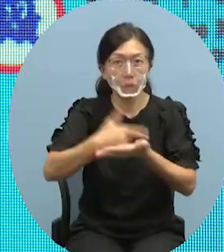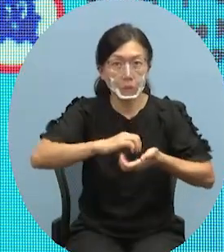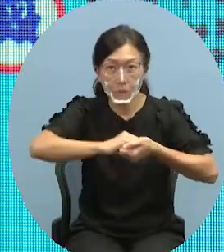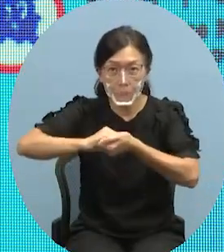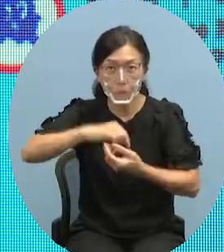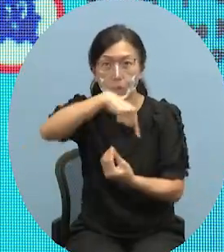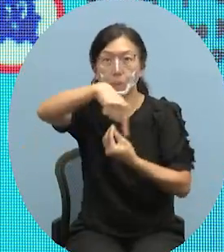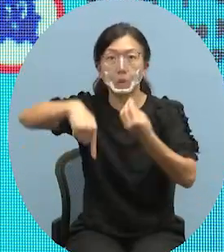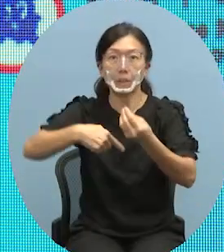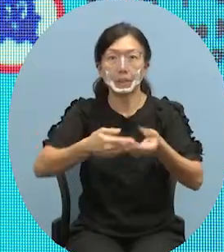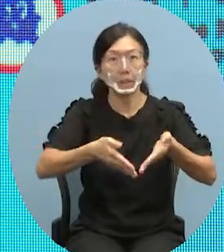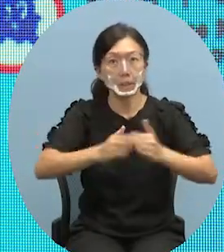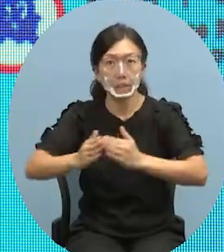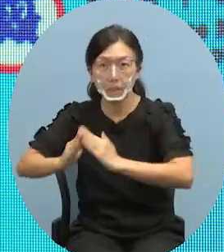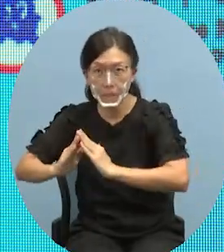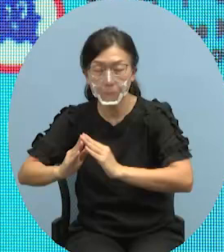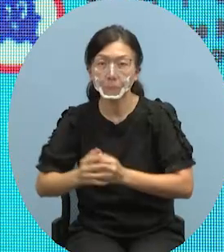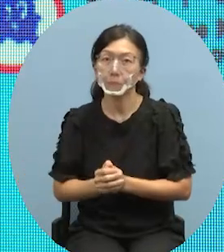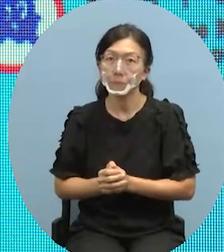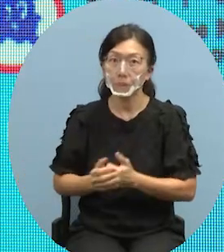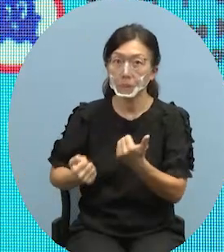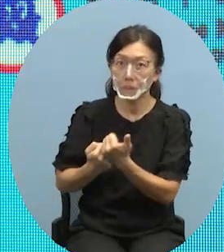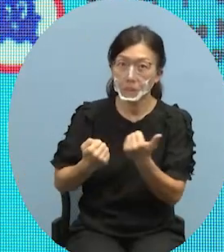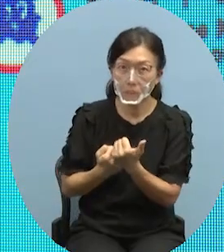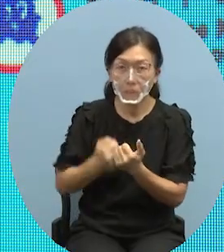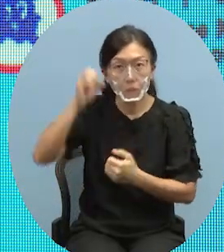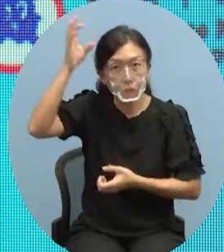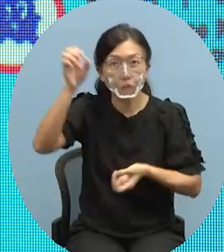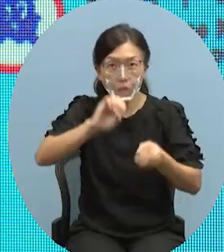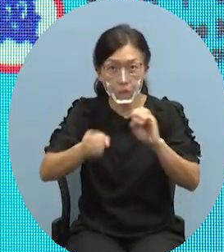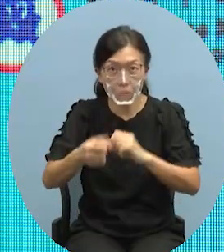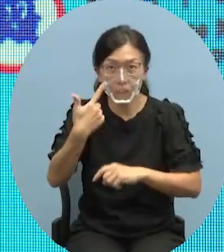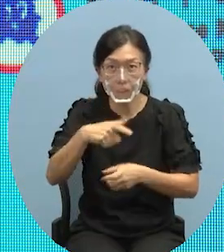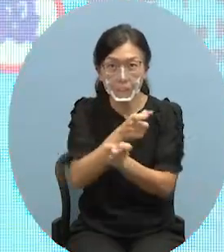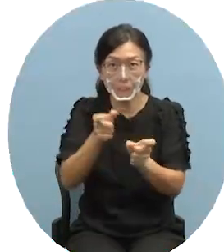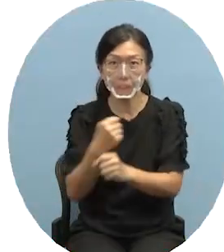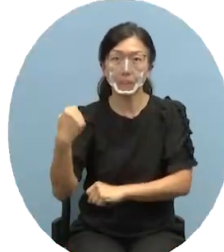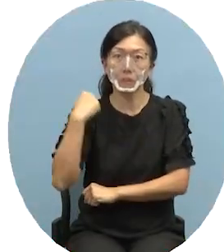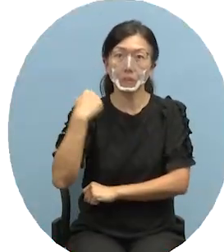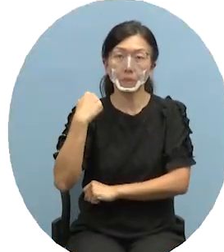嘅建設，推動創科成為區內新經濟嘅引擎。